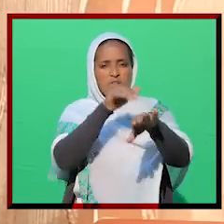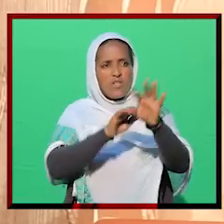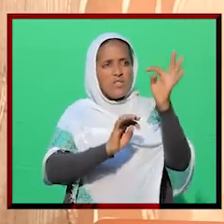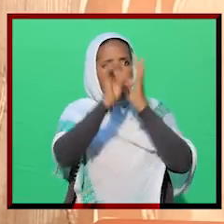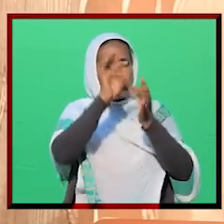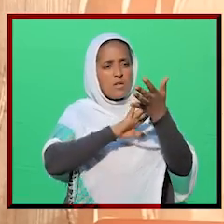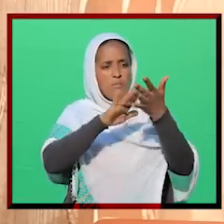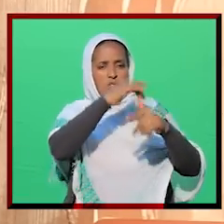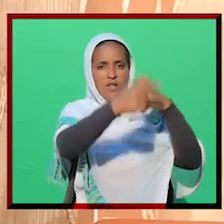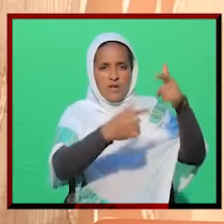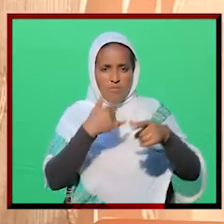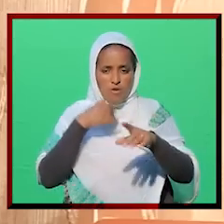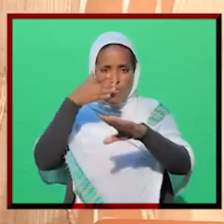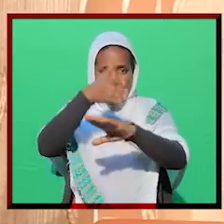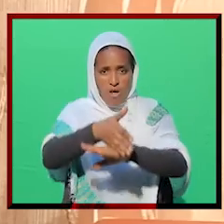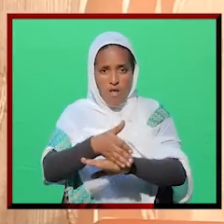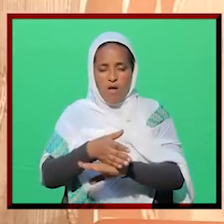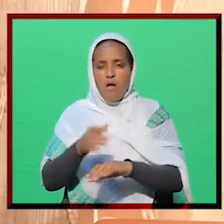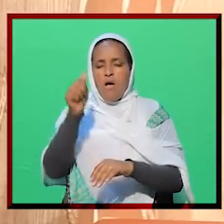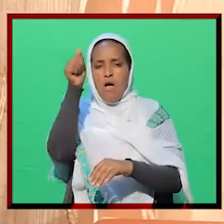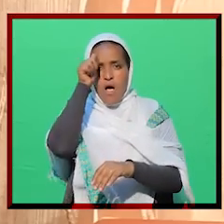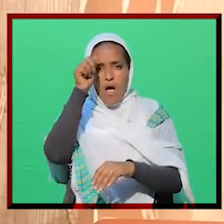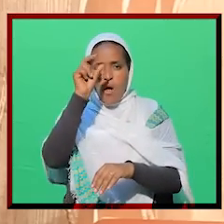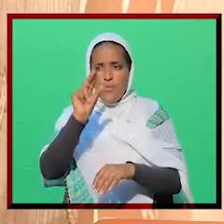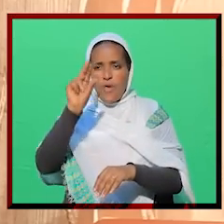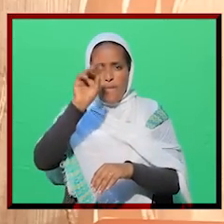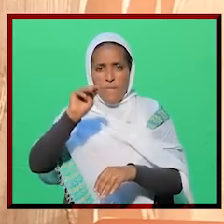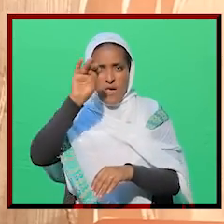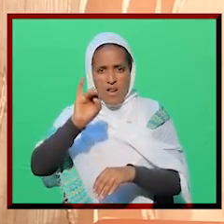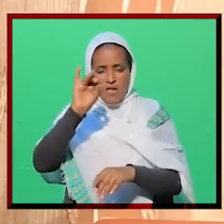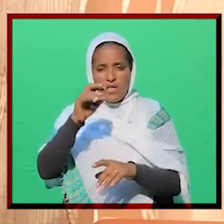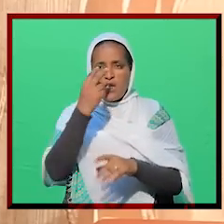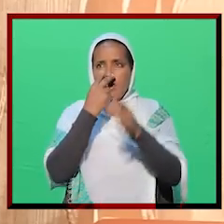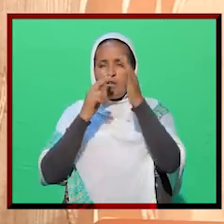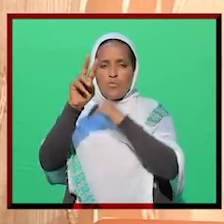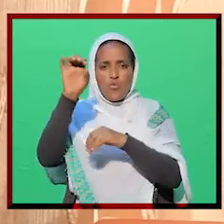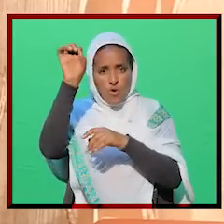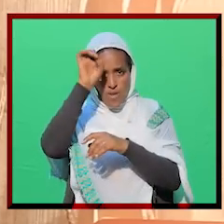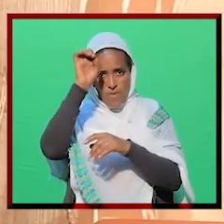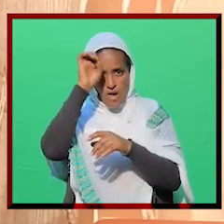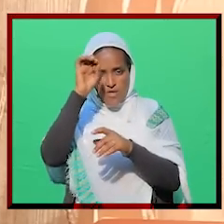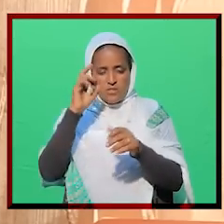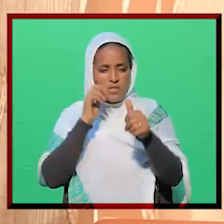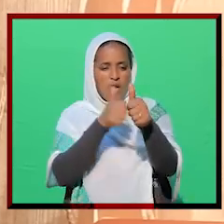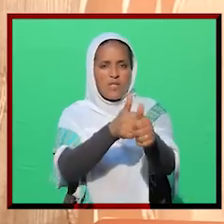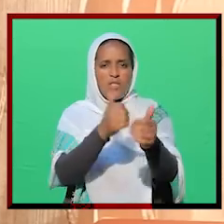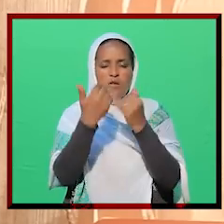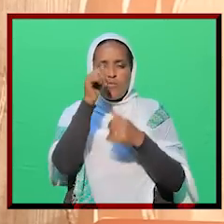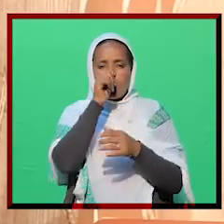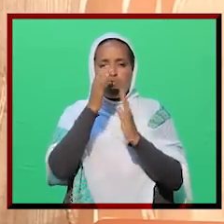አስቀድሞ በንግስተ ሳባ ማካይነት ቅስቀሳ ልካለች። ታሪክ ለማጥናት ሄዳ ነበር ኢትዮጵያ። በኋላም